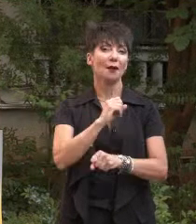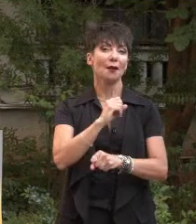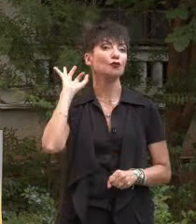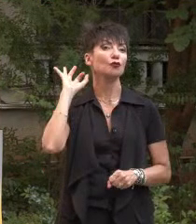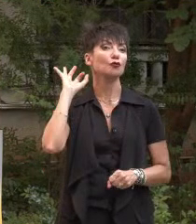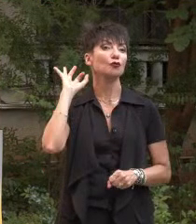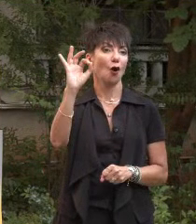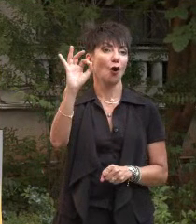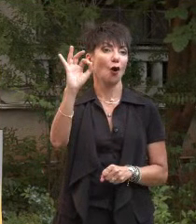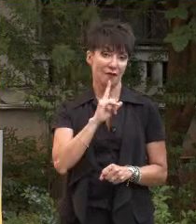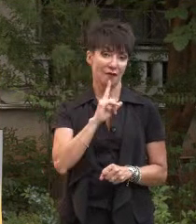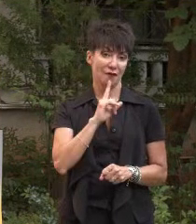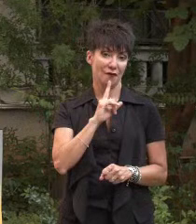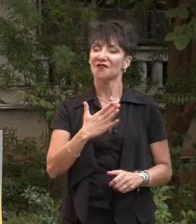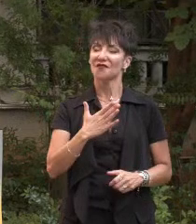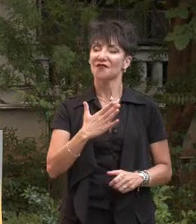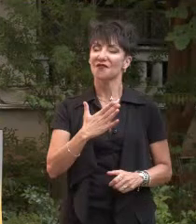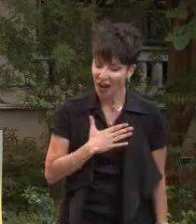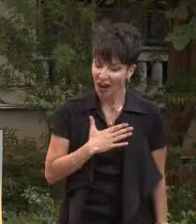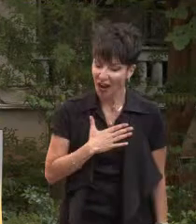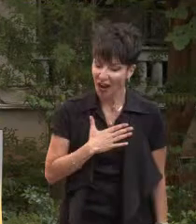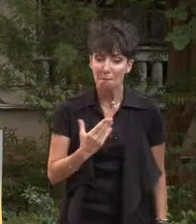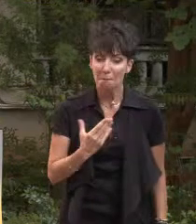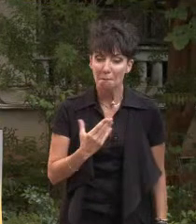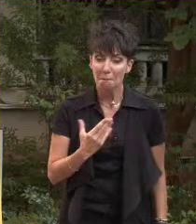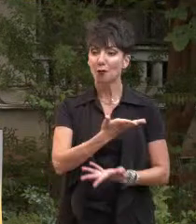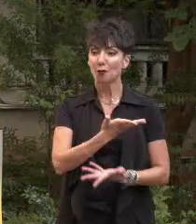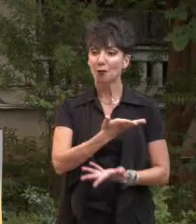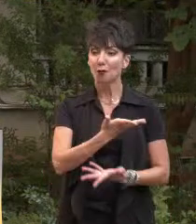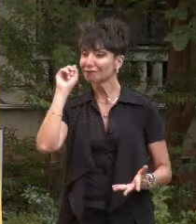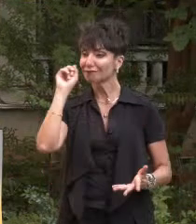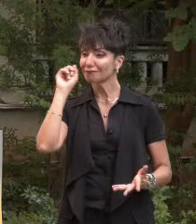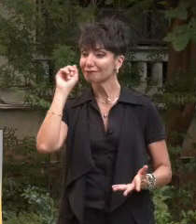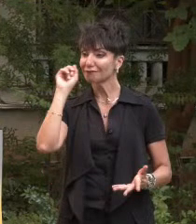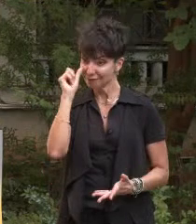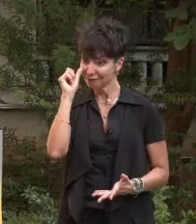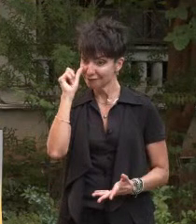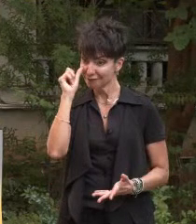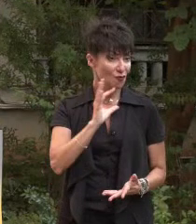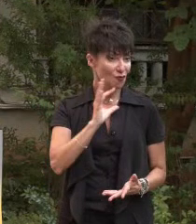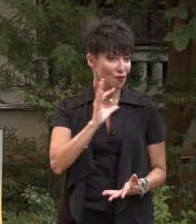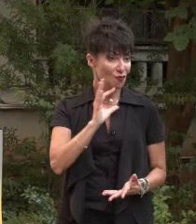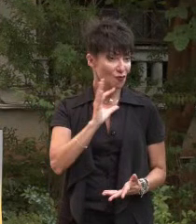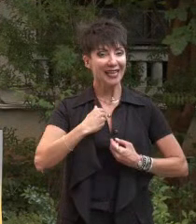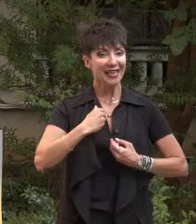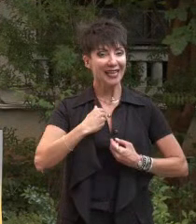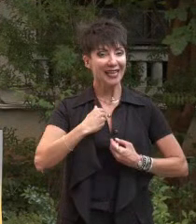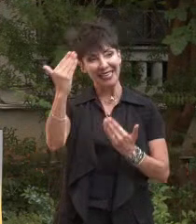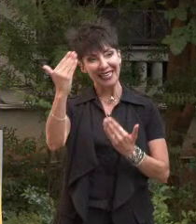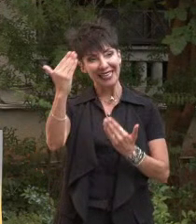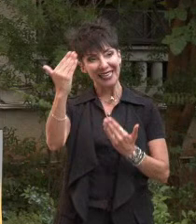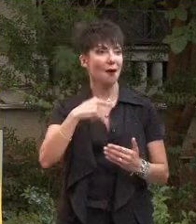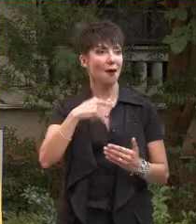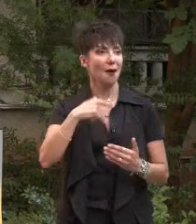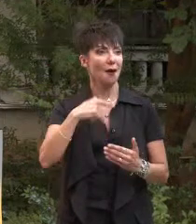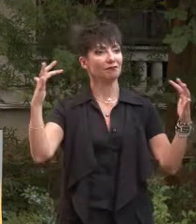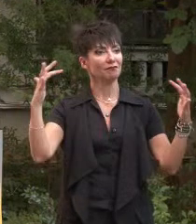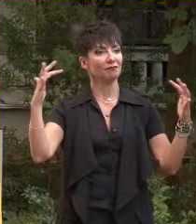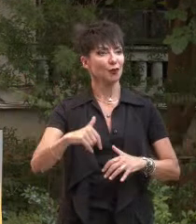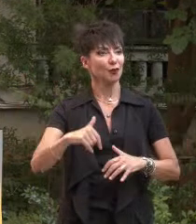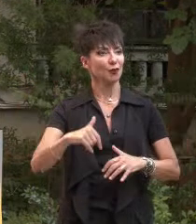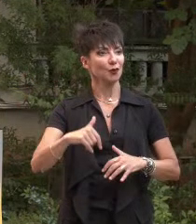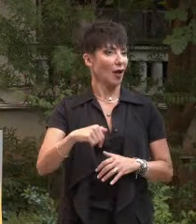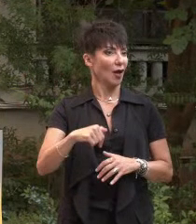και ο σκοπός. Σας ευχαριστώ θερμά όλες και όλους που μας τιμήσατε σήμερα με την παρουσία